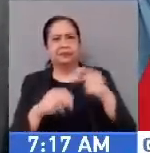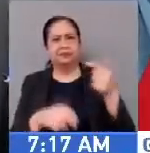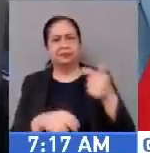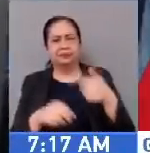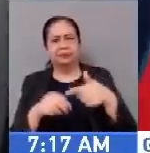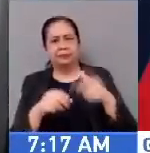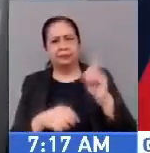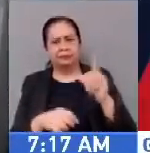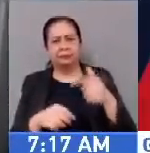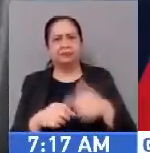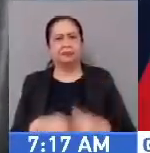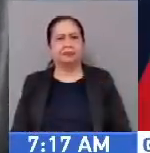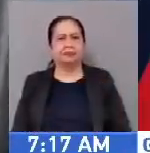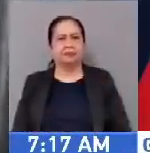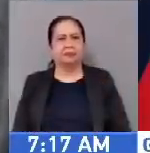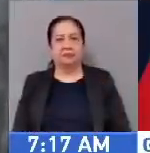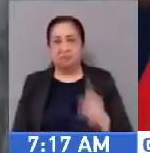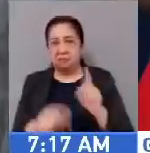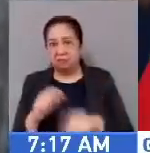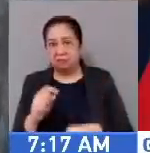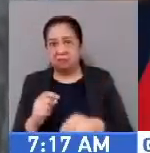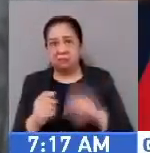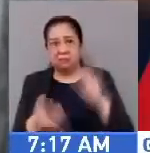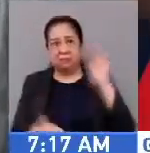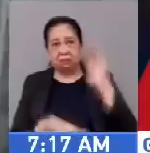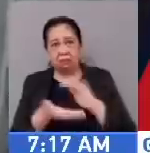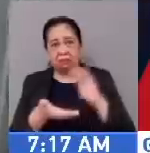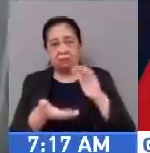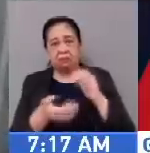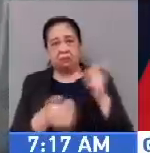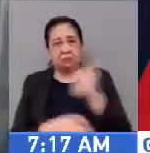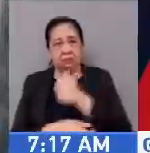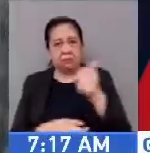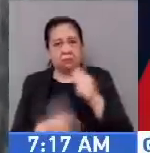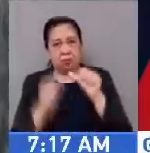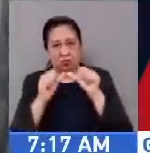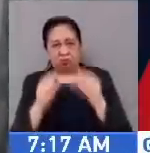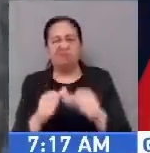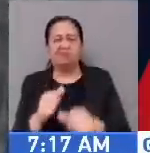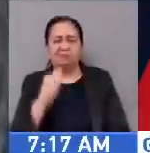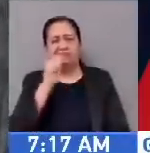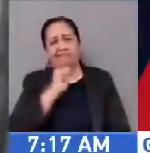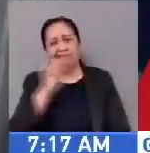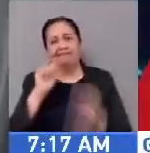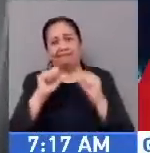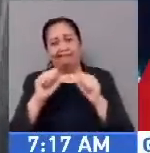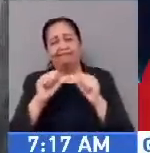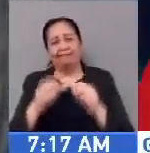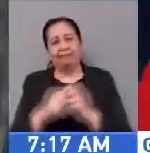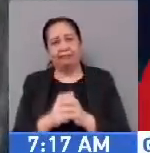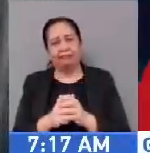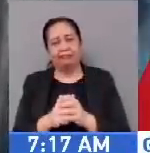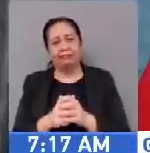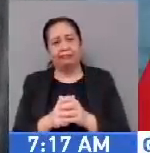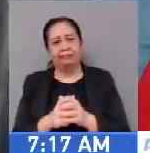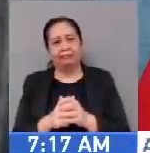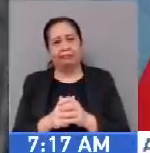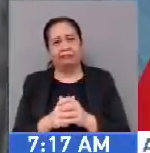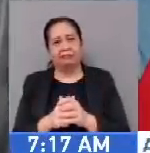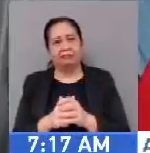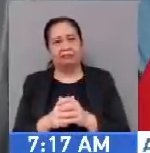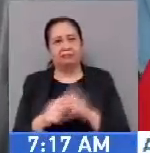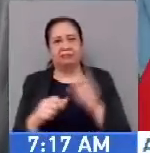kaya na magbawas ang biyahe, no? Tuloy tiyagaan na lang. Talagang tiyagaan. Pero hindi rin pwede magtaas ang pamasahe. Hindi rin sir